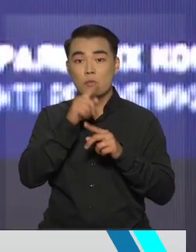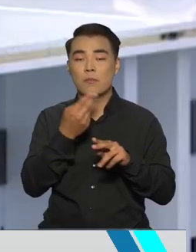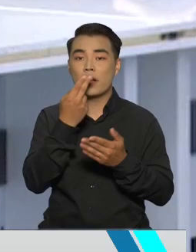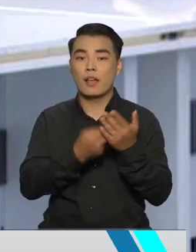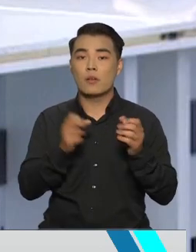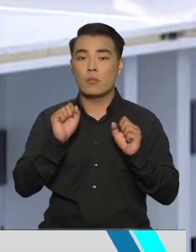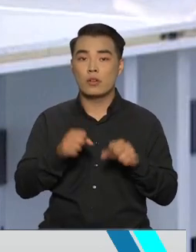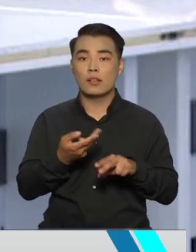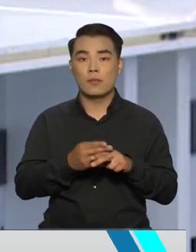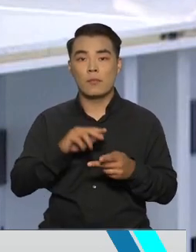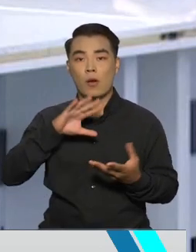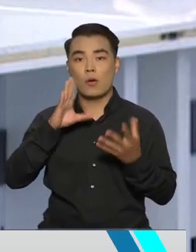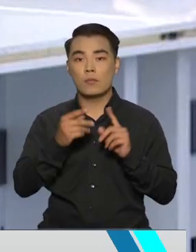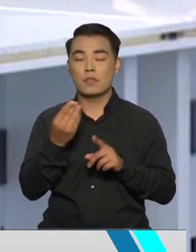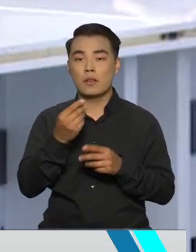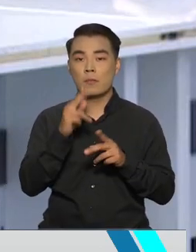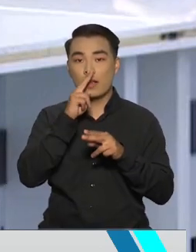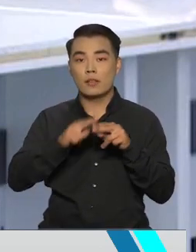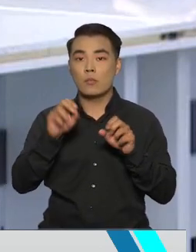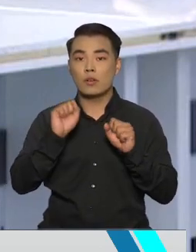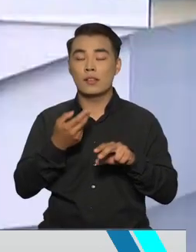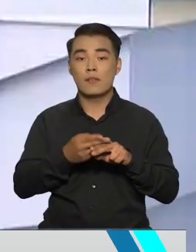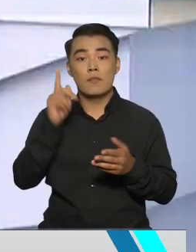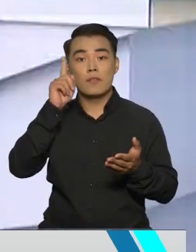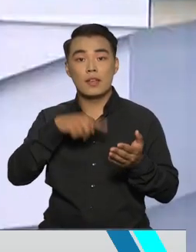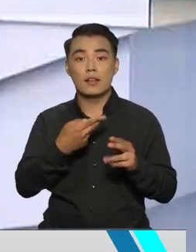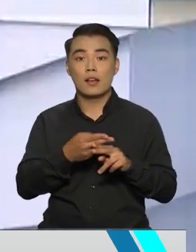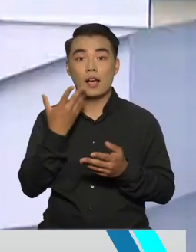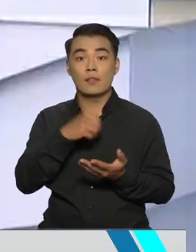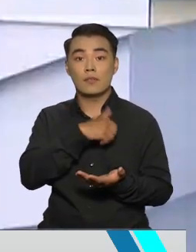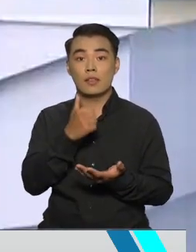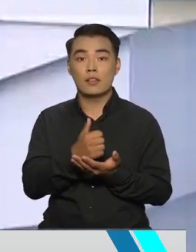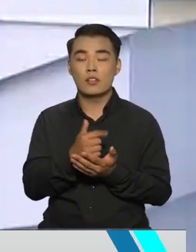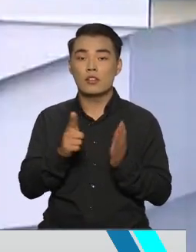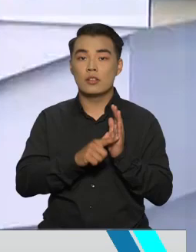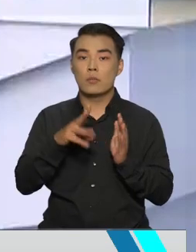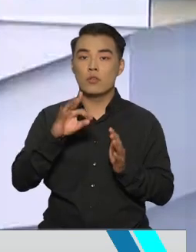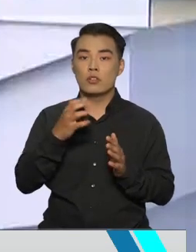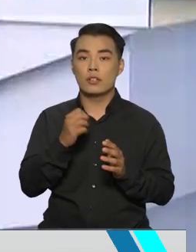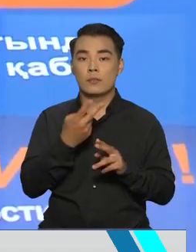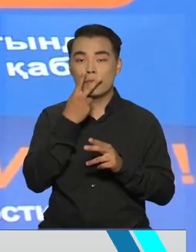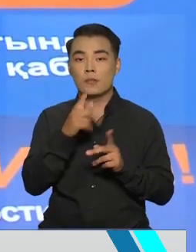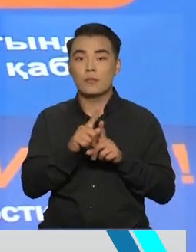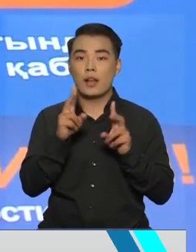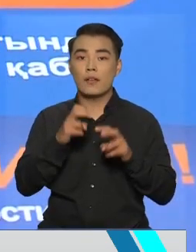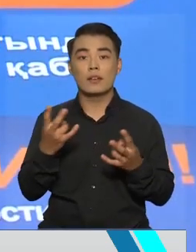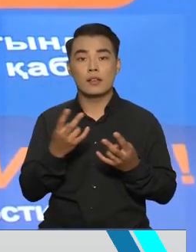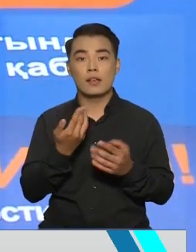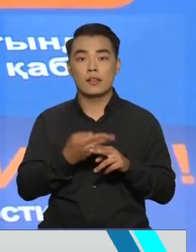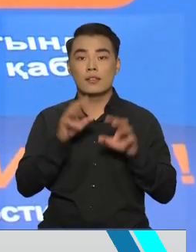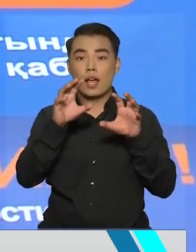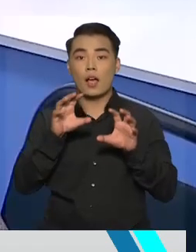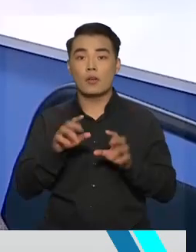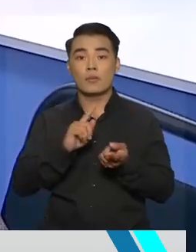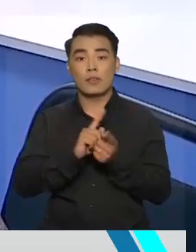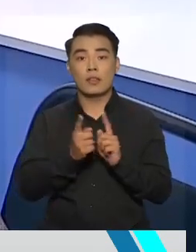жүргенде құралақан қаласыз. Сондықтан сенімгерлік басқаруға бергенде жеті өлшеп бір кескен дұрыс. Кодекстегі кезекті өзгеріс